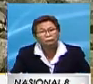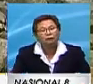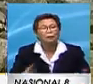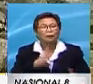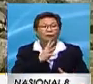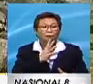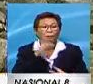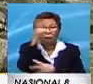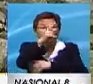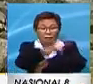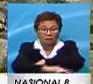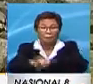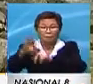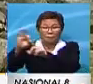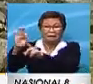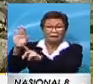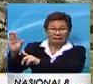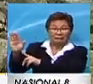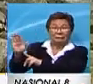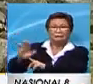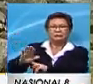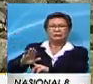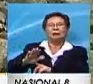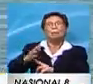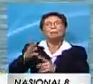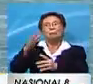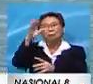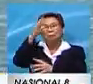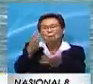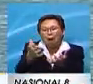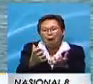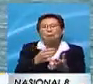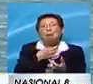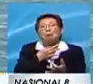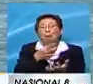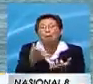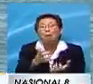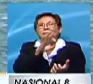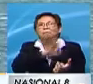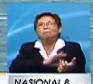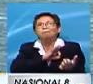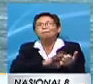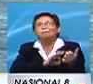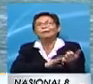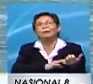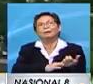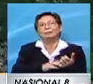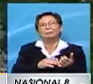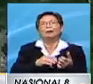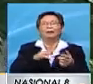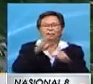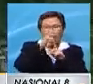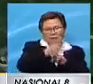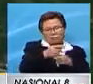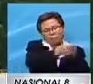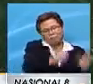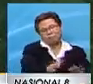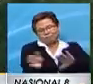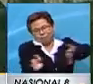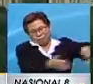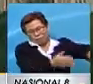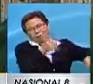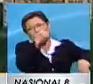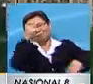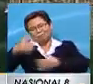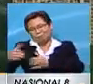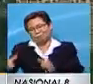Tambah beliau lagi, Kerajaan Negeri tersebut jelas mengejar keuntungan apabila soal kebajikan nelayan dipinggirkan hanya semata-mata pembangunan projek